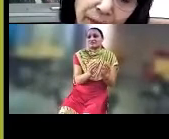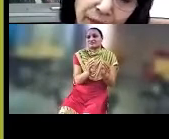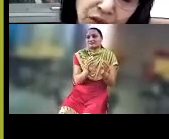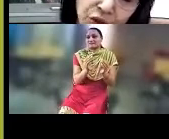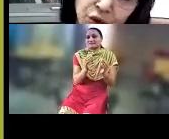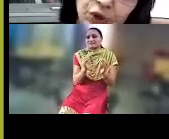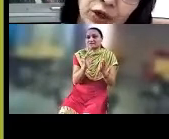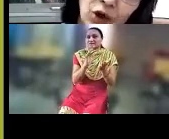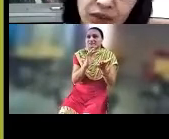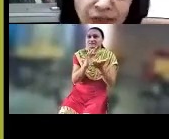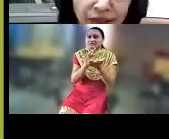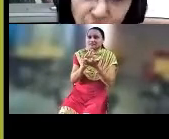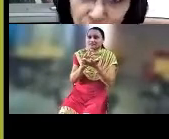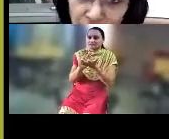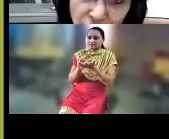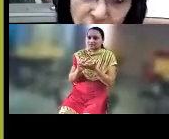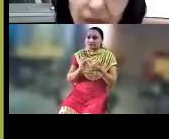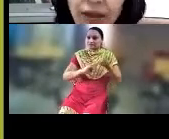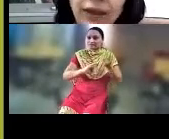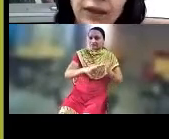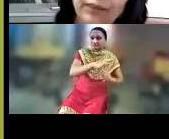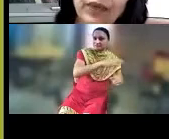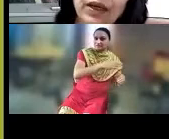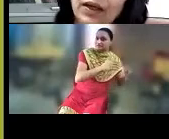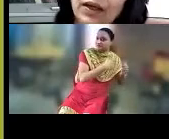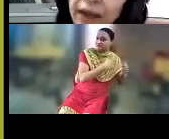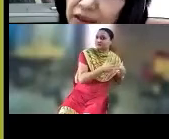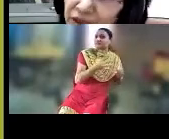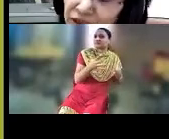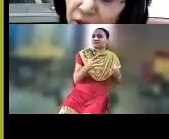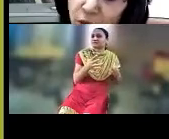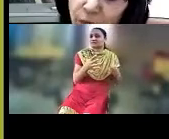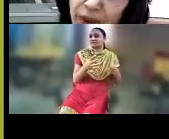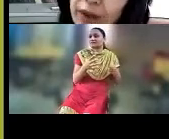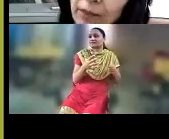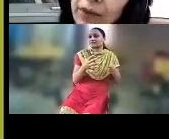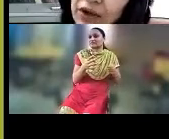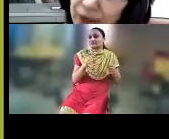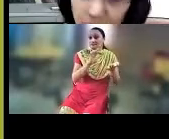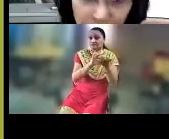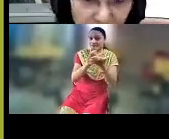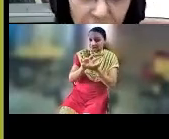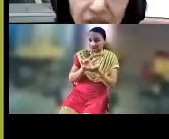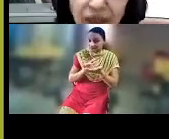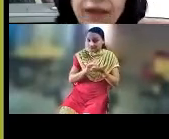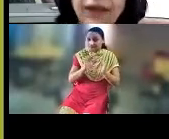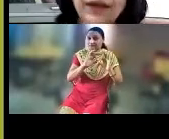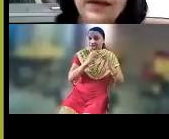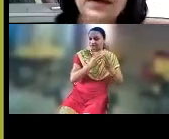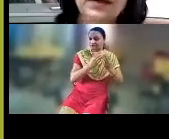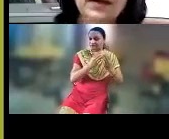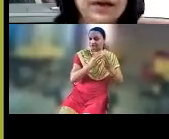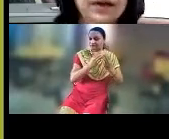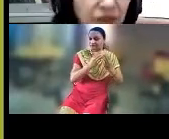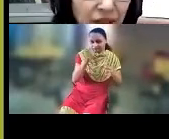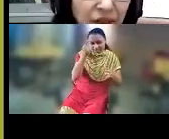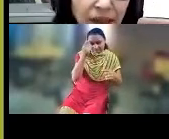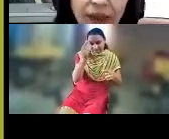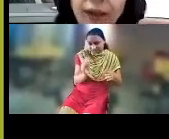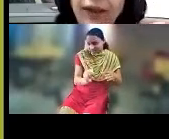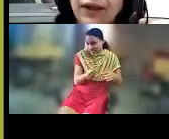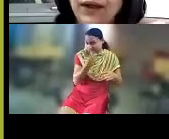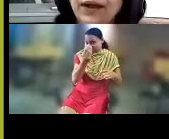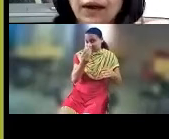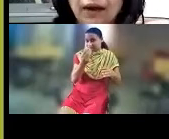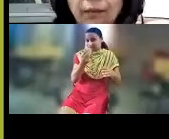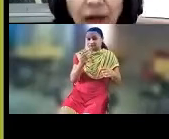जहाँ का सोशो इकोनॉमिक स्टेटस उतना अच्छा नहीं है, ऐसी जगहों पे परिवारों में झगड़े ज्यादा हैं, नशा ज्यादा